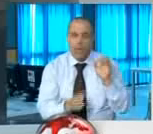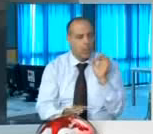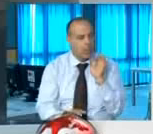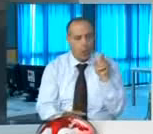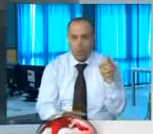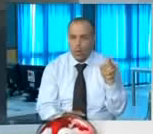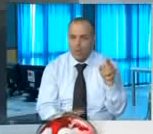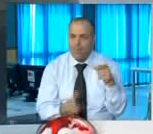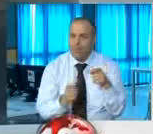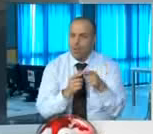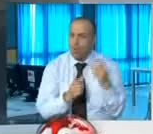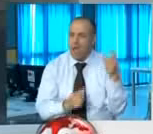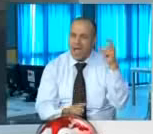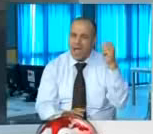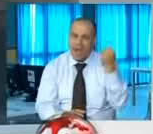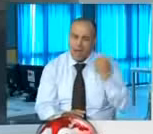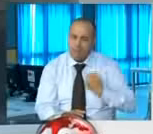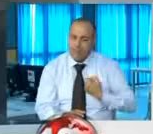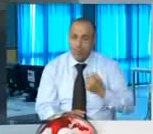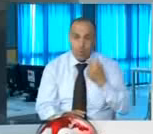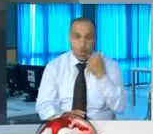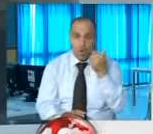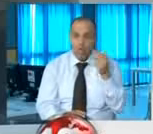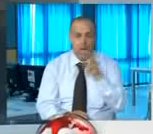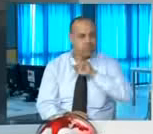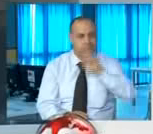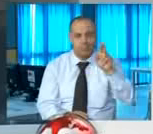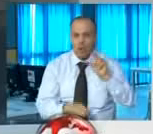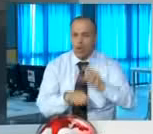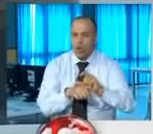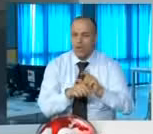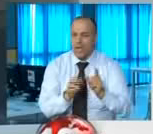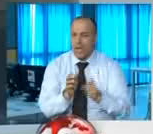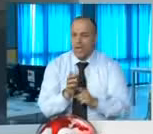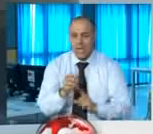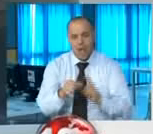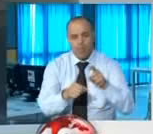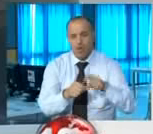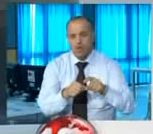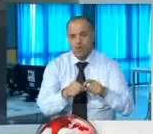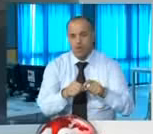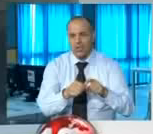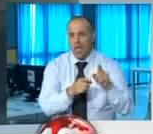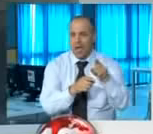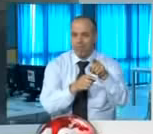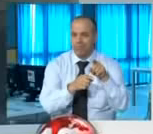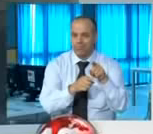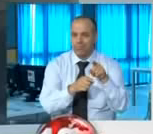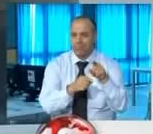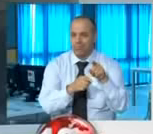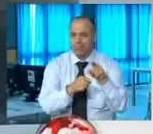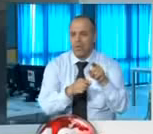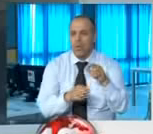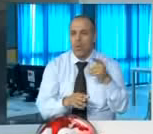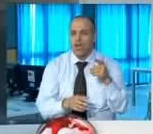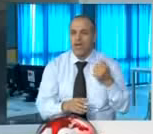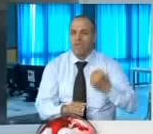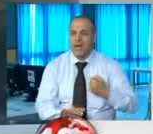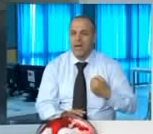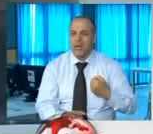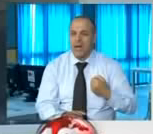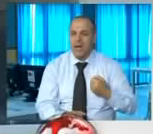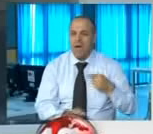تنظيم الدولة الإرهابي، وذلك في رد على أنقرة التي أكدت مشاركة مدفعيتها في قصف مواقع الإرهابيين